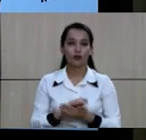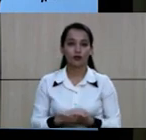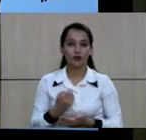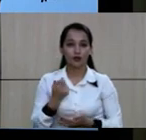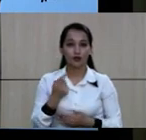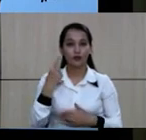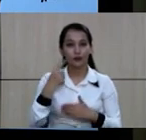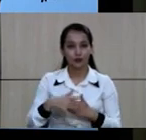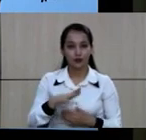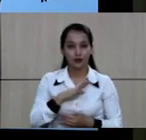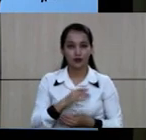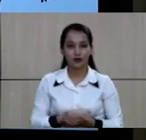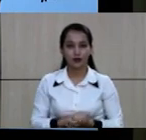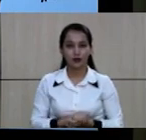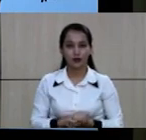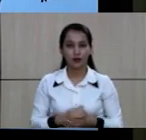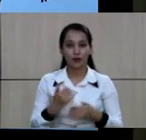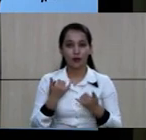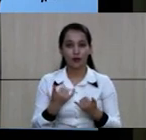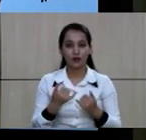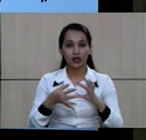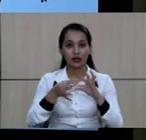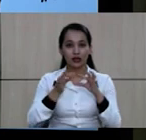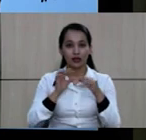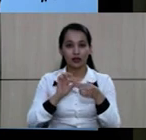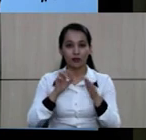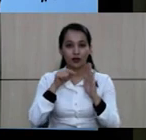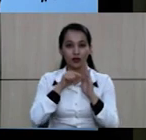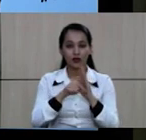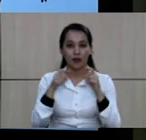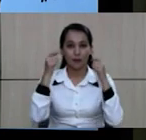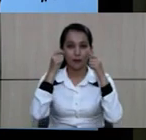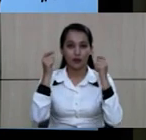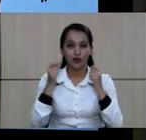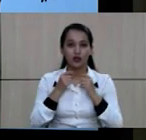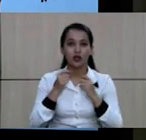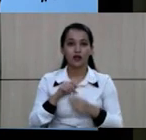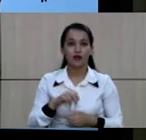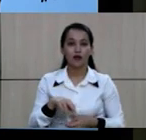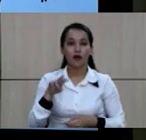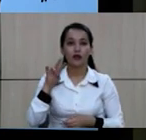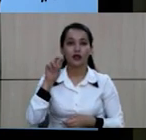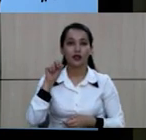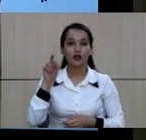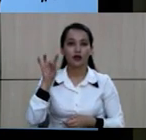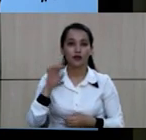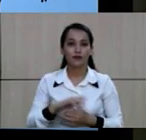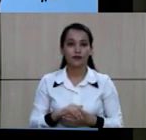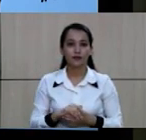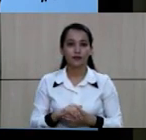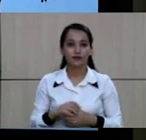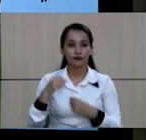tushungan bo'lsangiz, demak bu yerda maymun maymun siz biladigan, najjor esa bugungi kunda